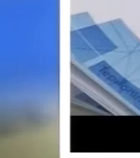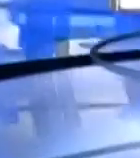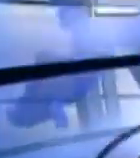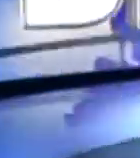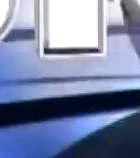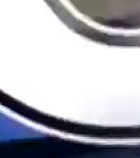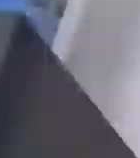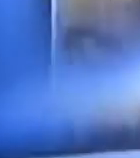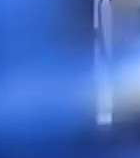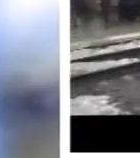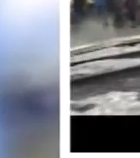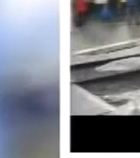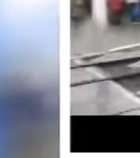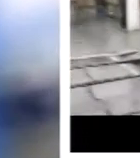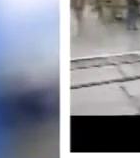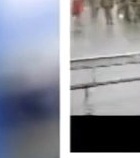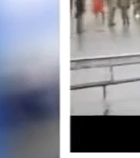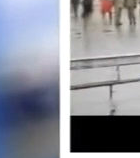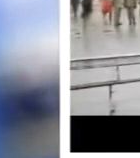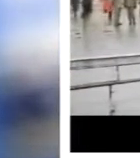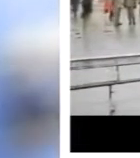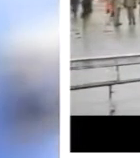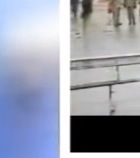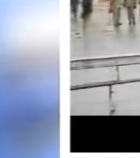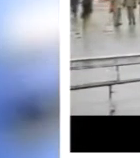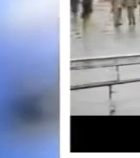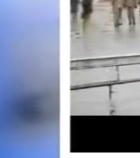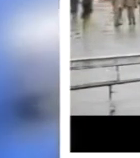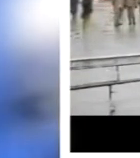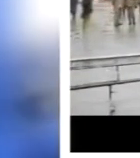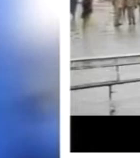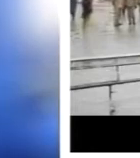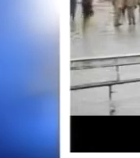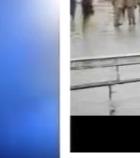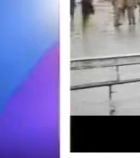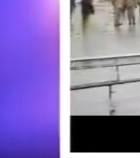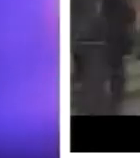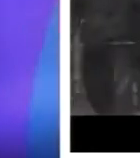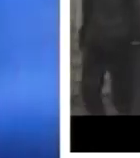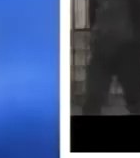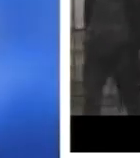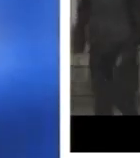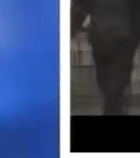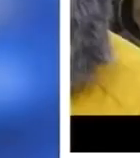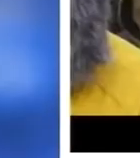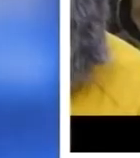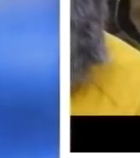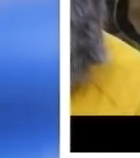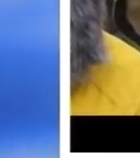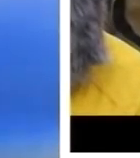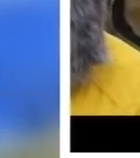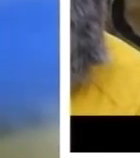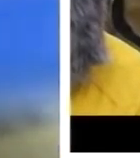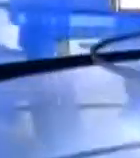гривень. Потяг єднання «Труханівська Січ» прибув до Тернополя. Ним приїхали молоді люди з різних областей, які